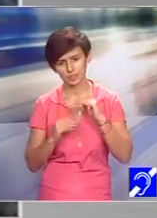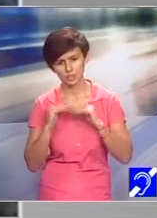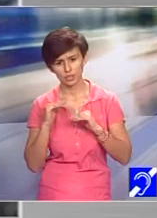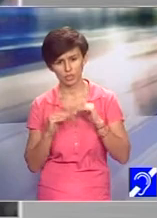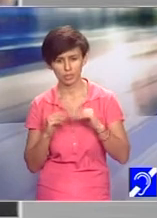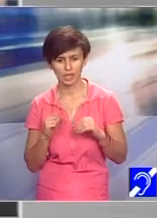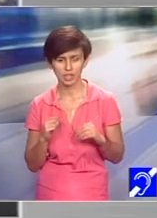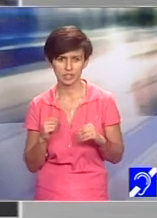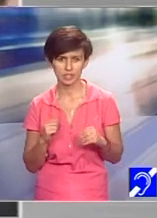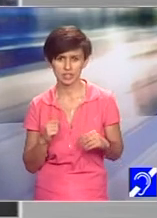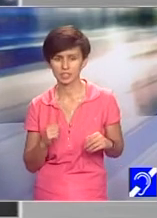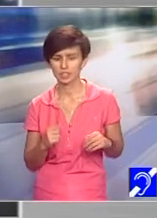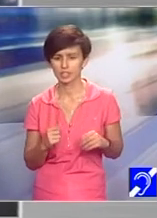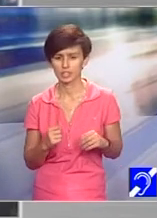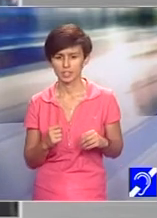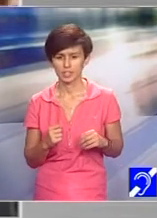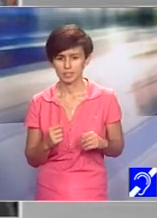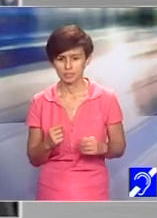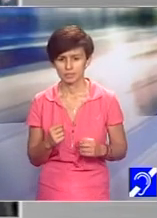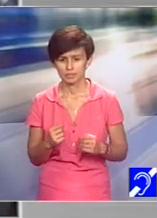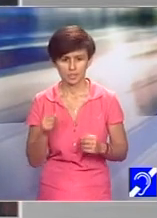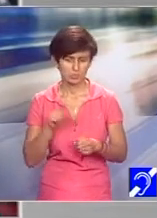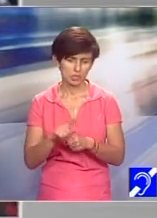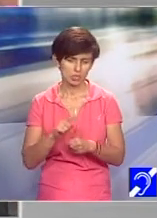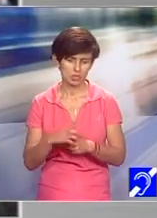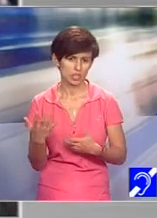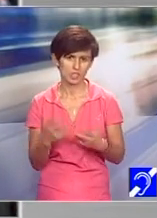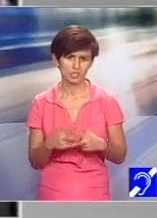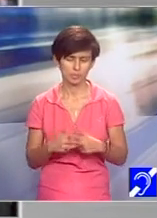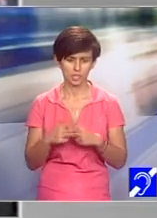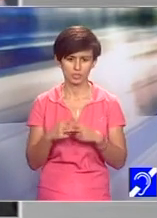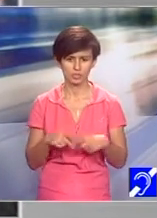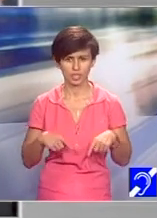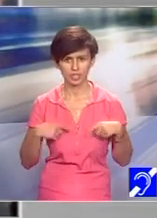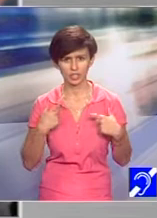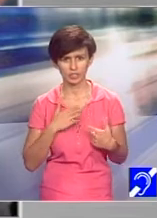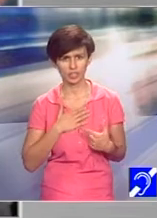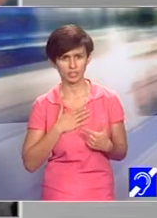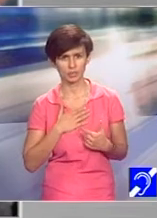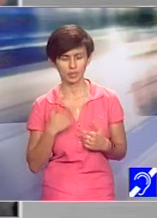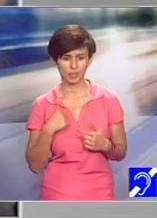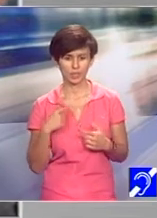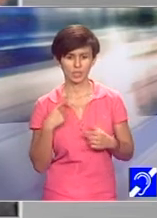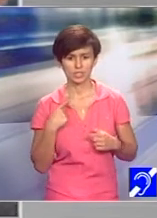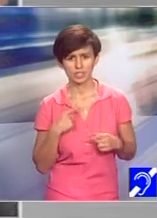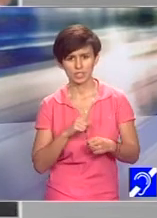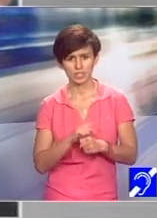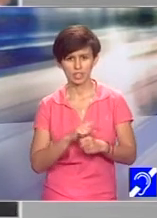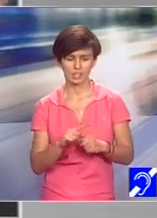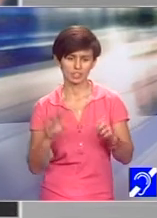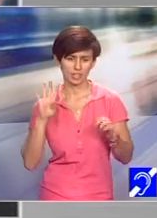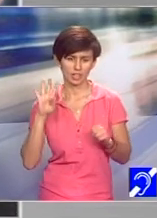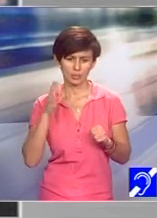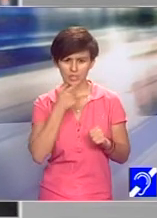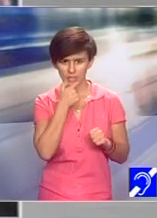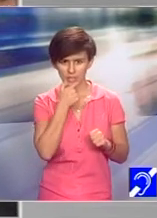de reflexii care să mă ajute în existența mea. Sunt legat nu doar prin cei 4 ani de facultate la Babeș-Bolyai,